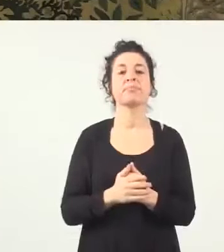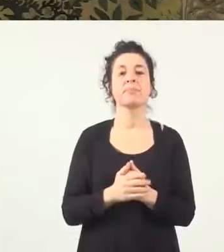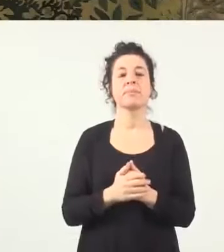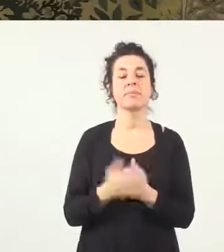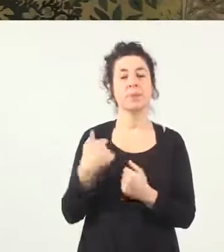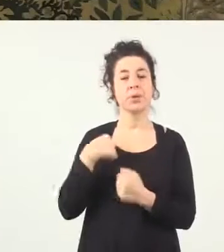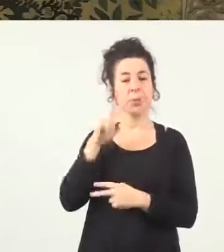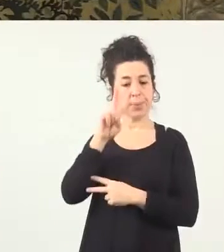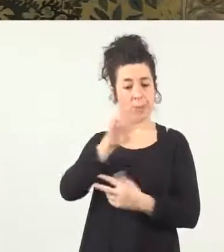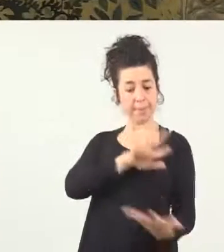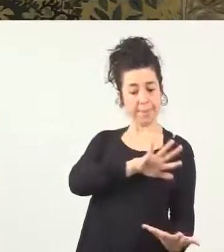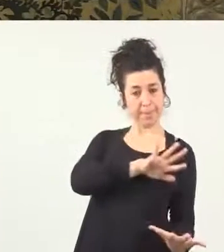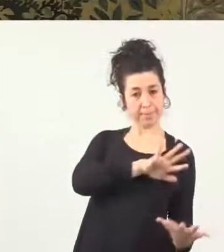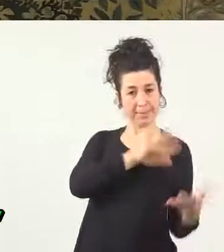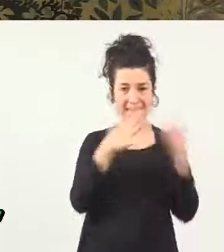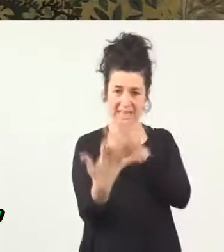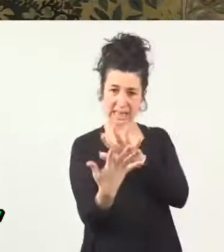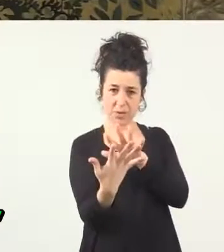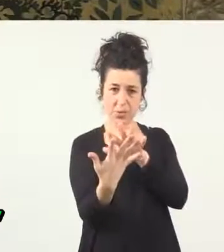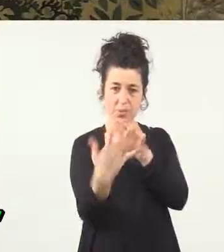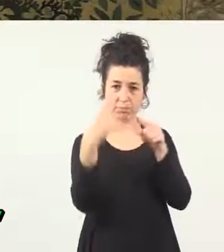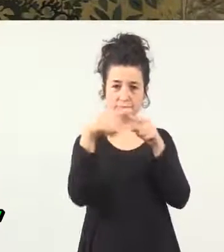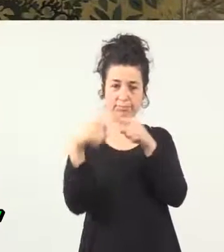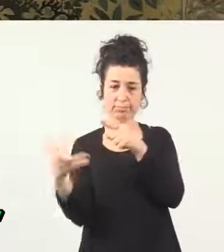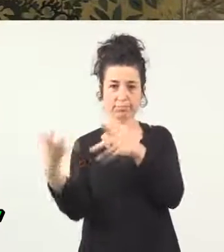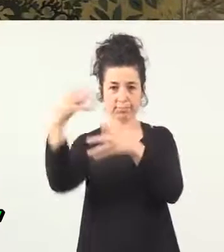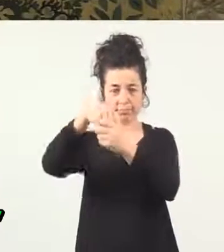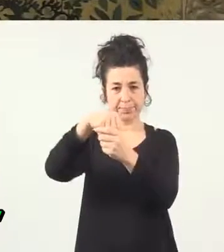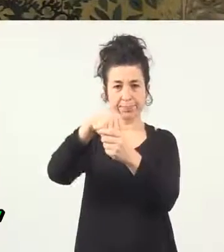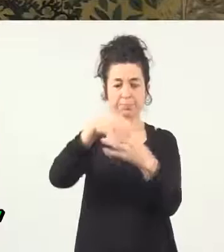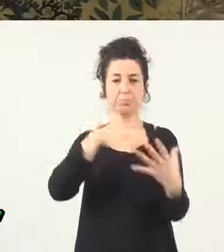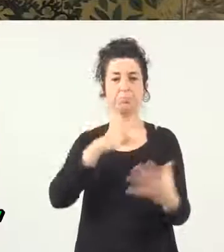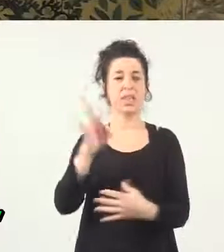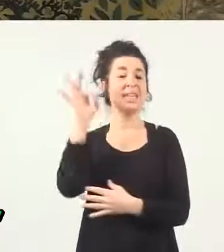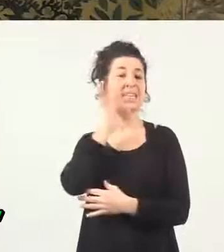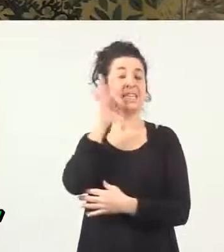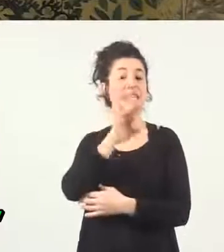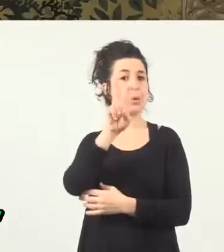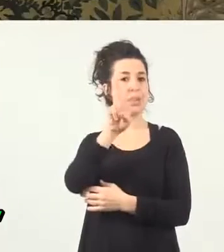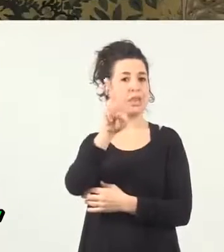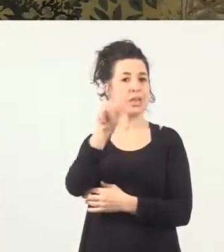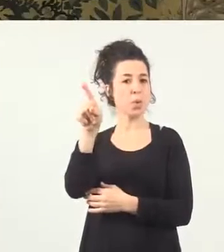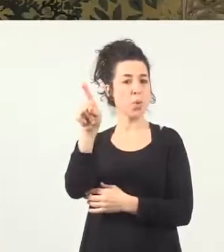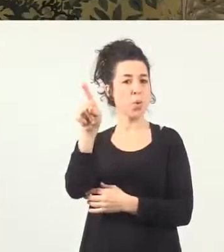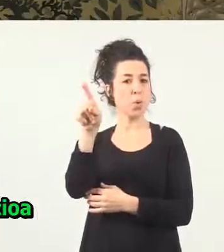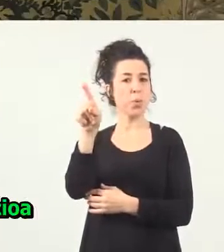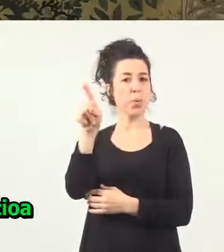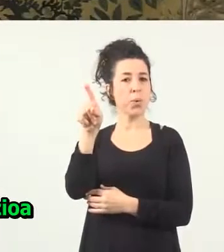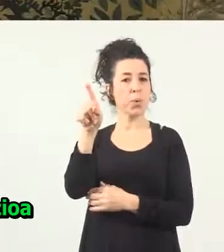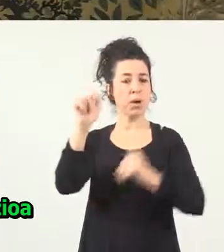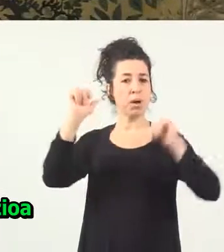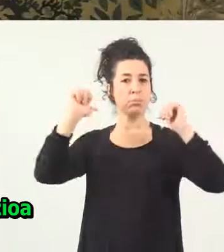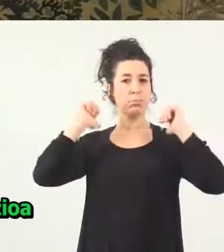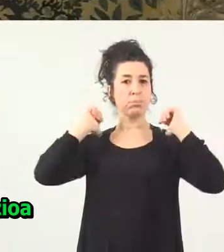ditudan bueno, beste osagai batzuk da nola edo ala mende berriarekin, 21. mendearekin hasi